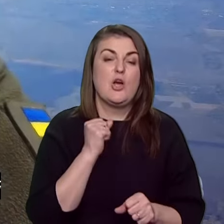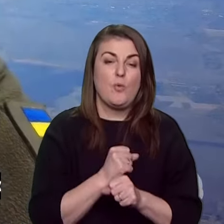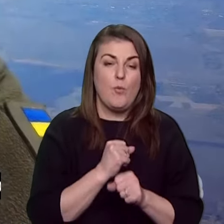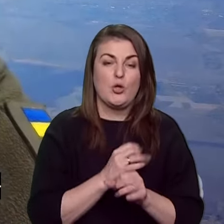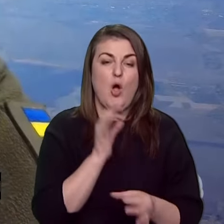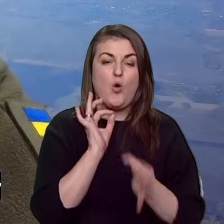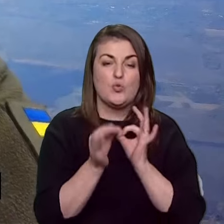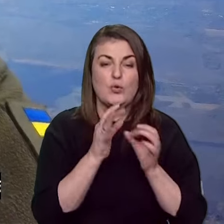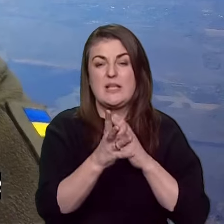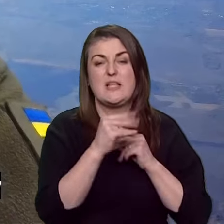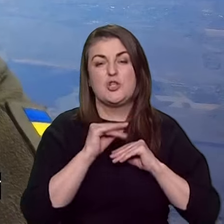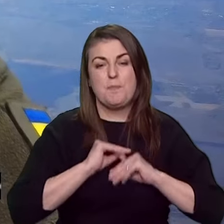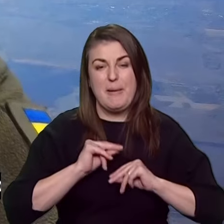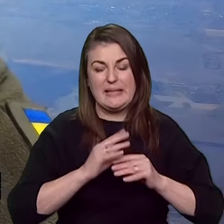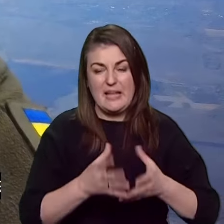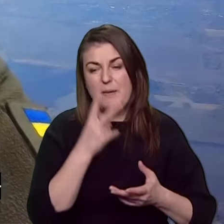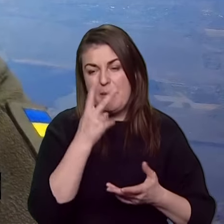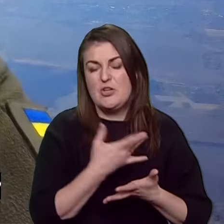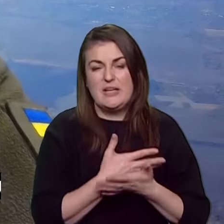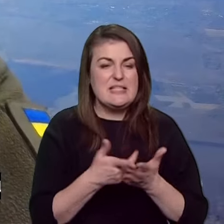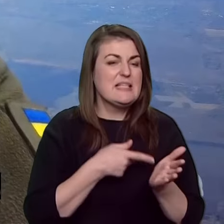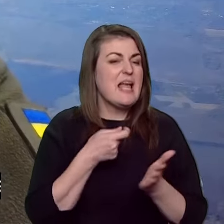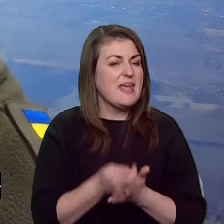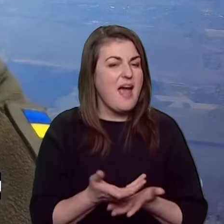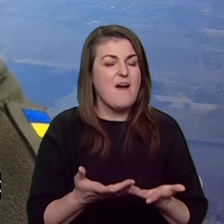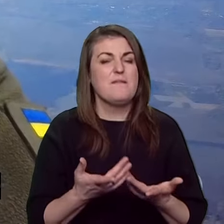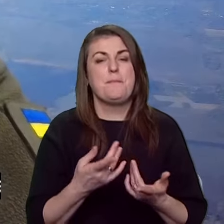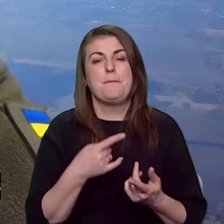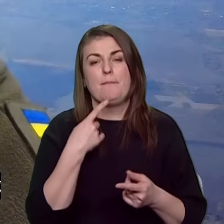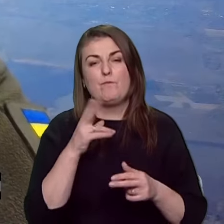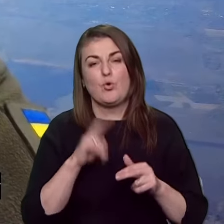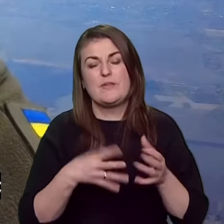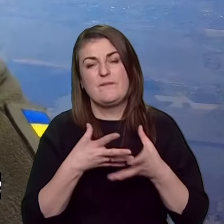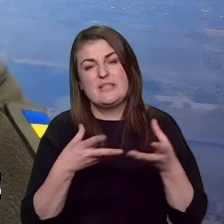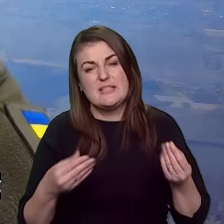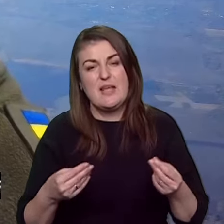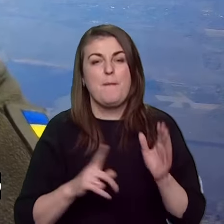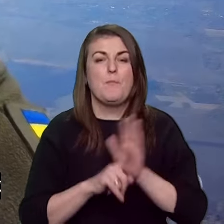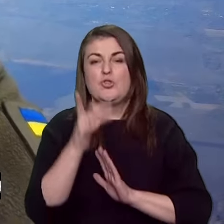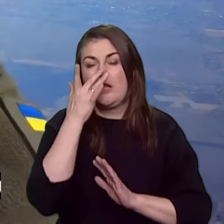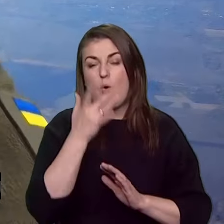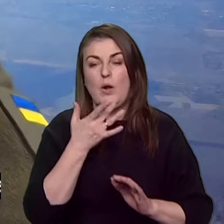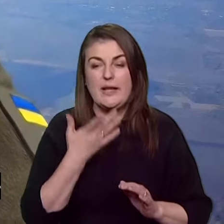консультації з нашими партнерами. Ви бачили різні заяви, там йде мова про кінець весни, початок літа.